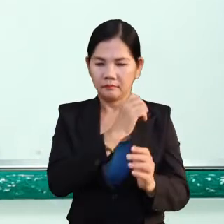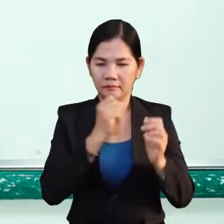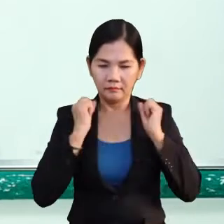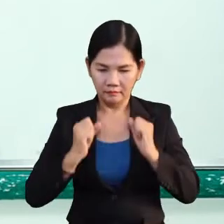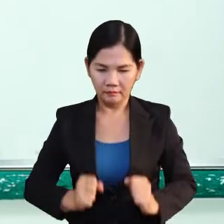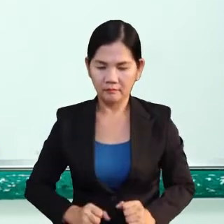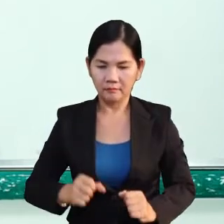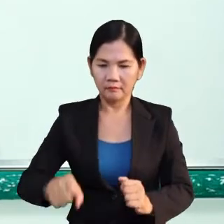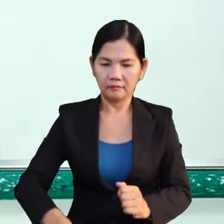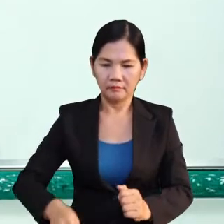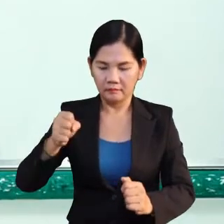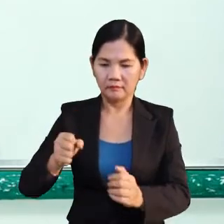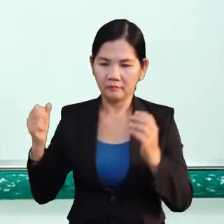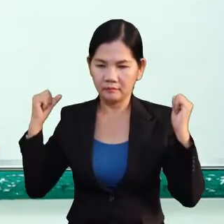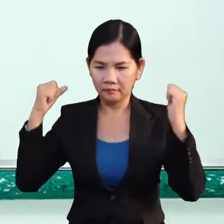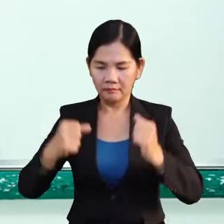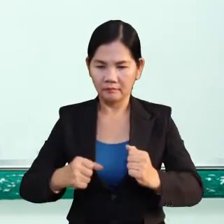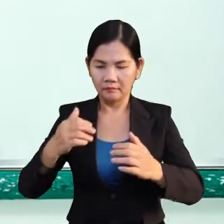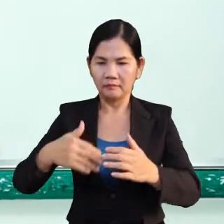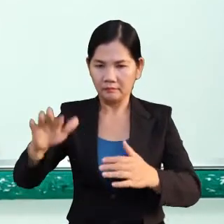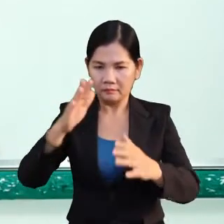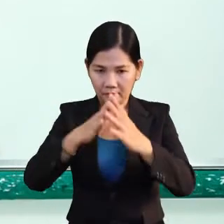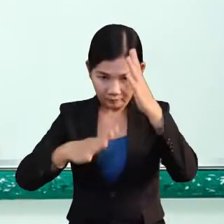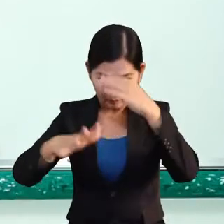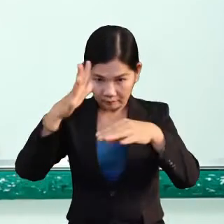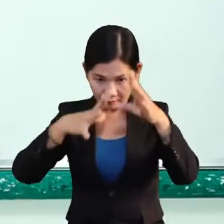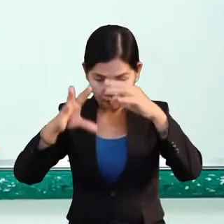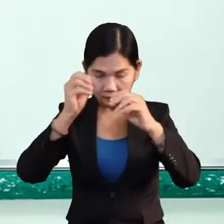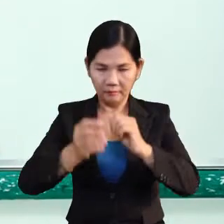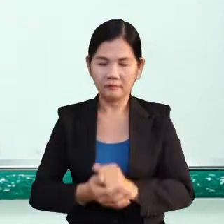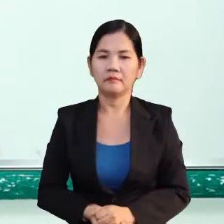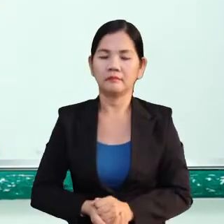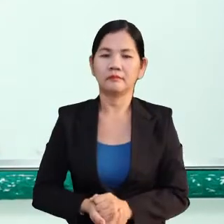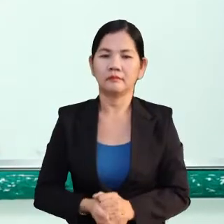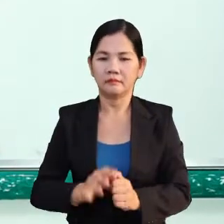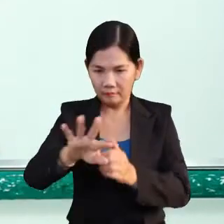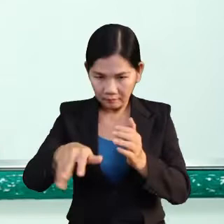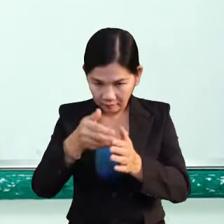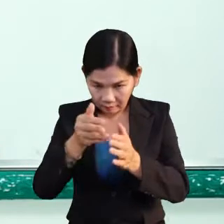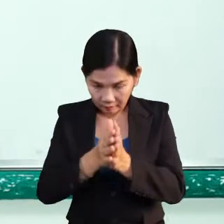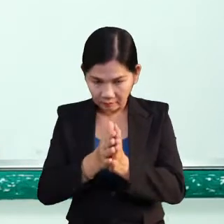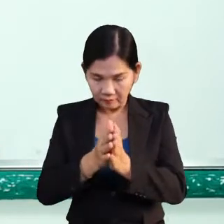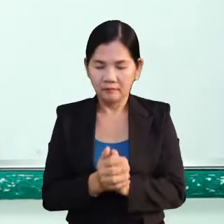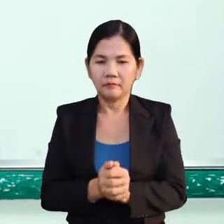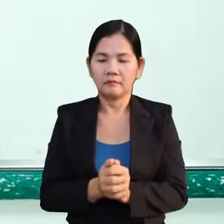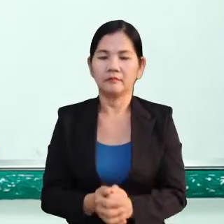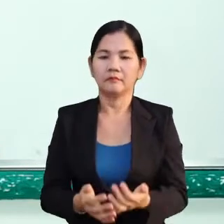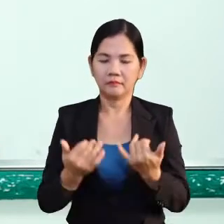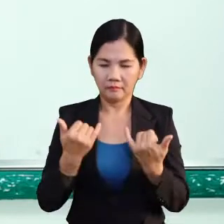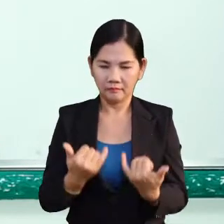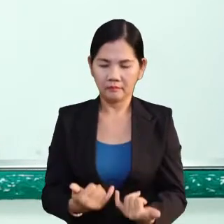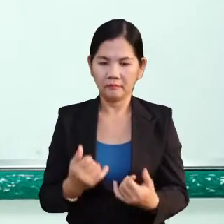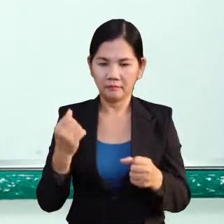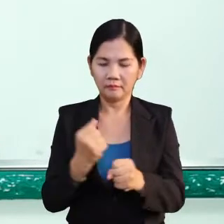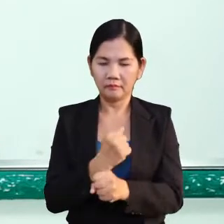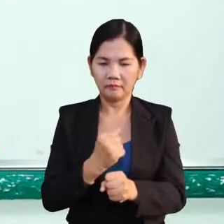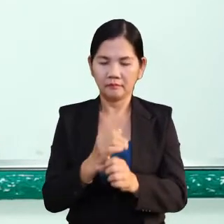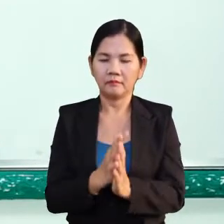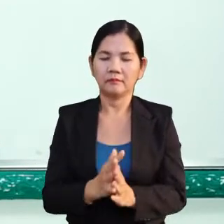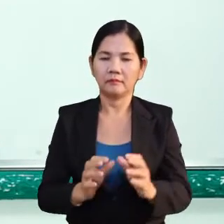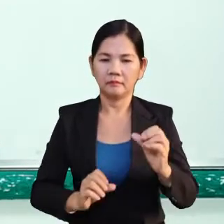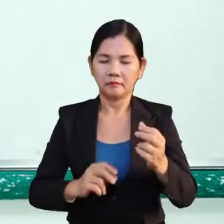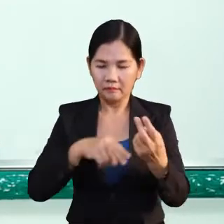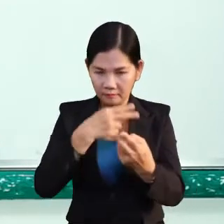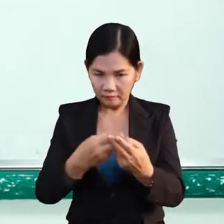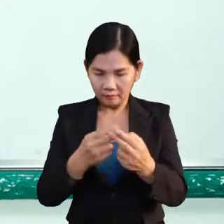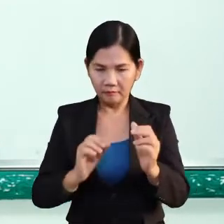លៀកពាក់ទៅសាលាទៅសាលារៀនចាអរគុណកូនកូនអញ្ចឹងចម្លើយរបស់យើងគឺមានលើសពីនេះទៅ